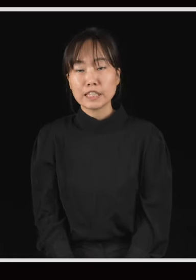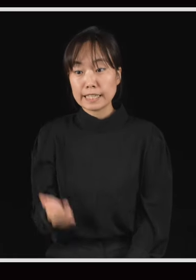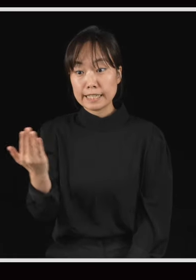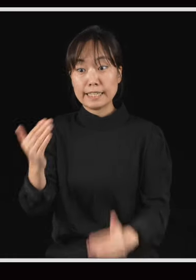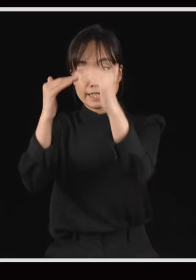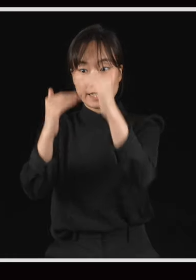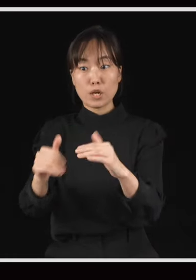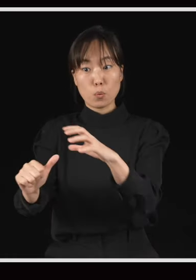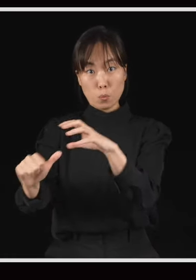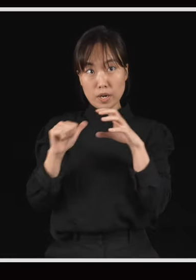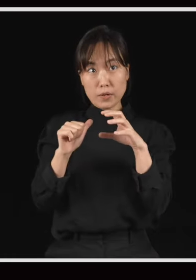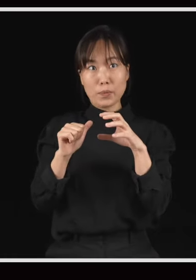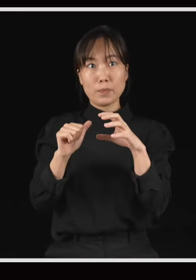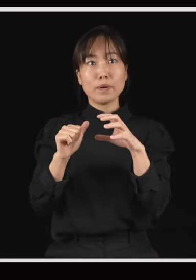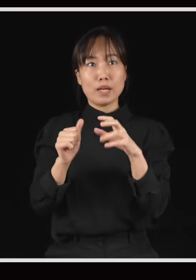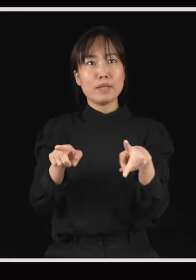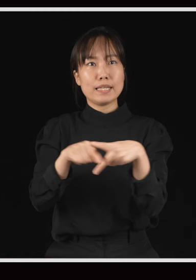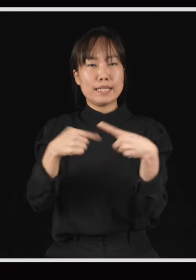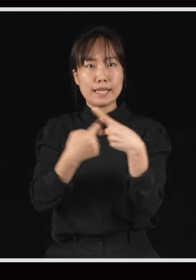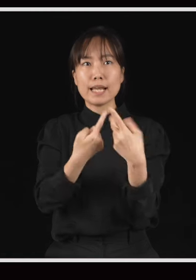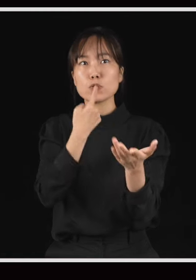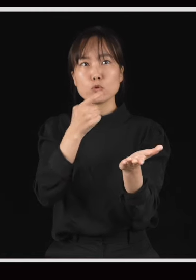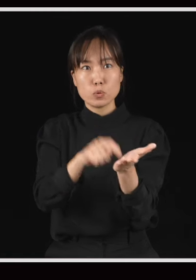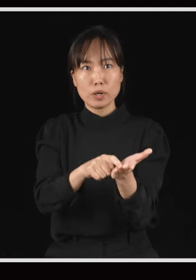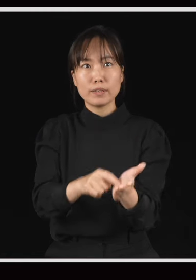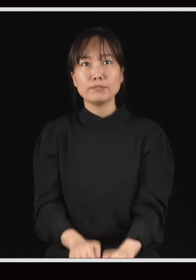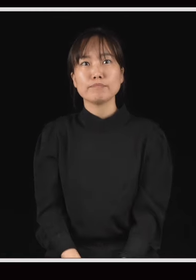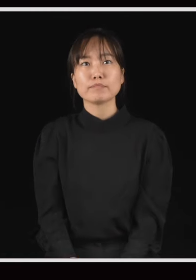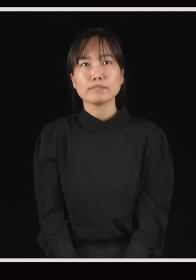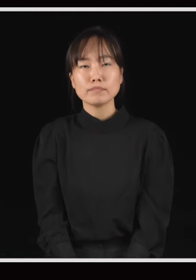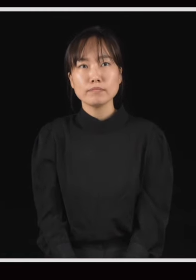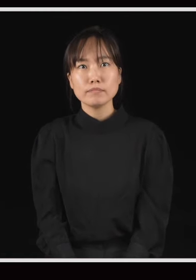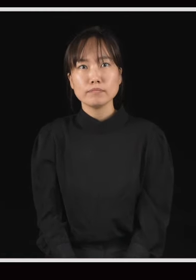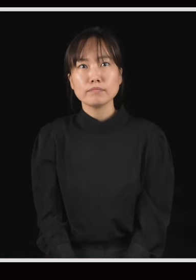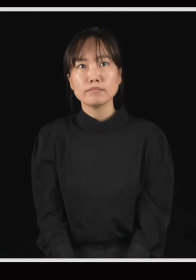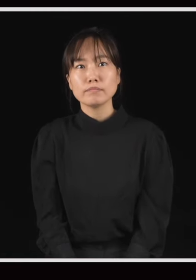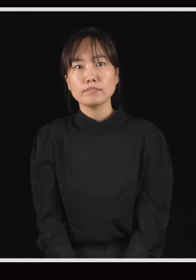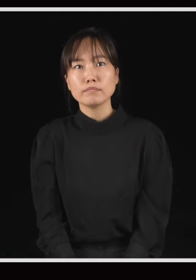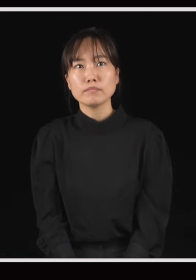그래서 이 개념을 우리가 활용을 하면 좋습니다.